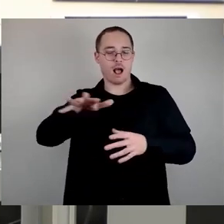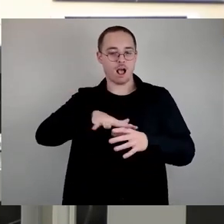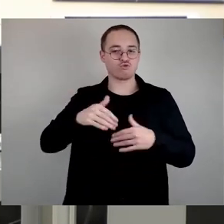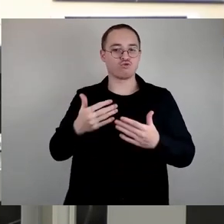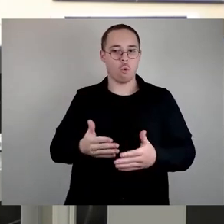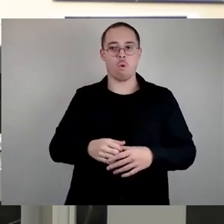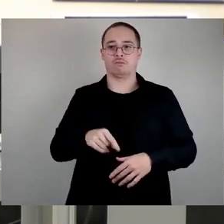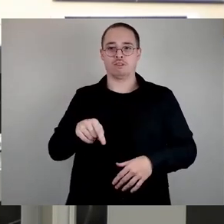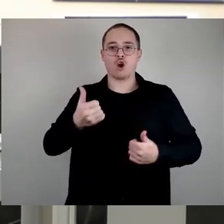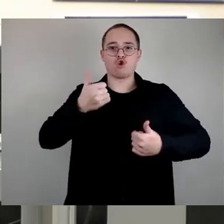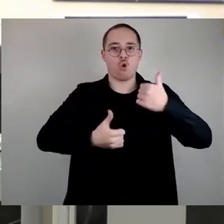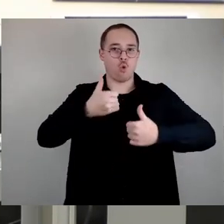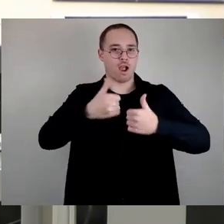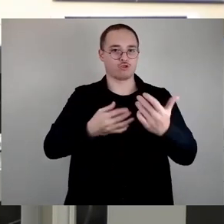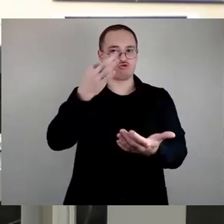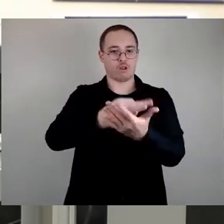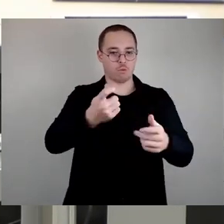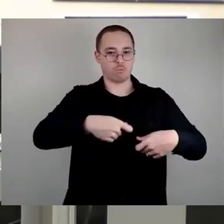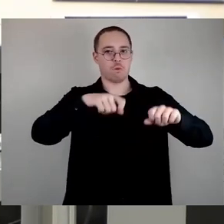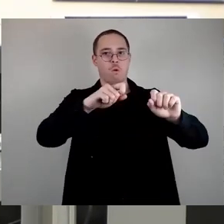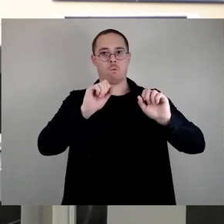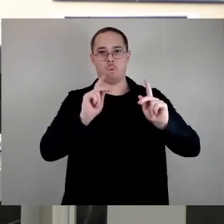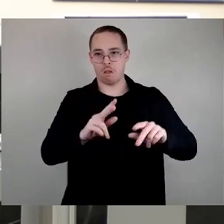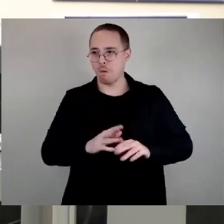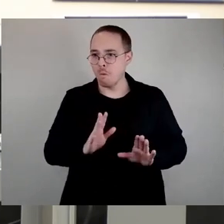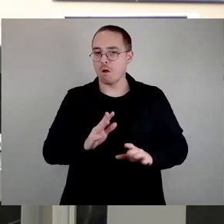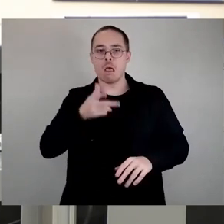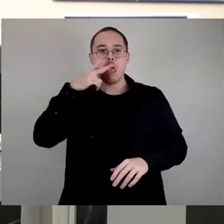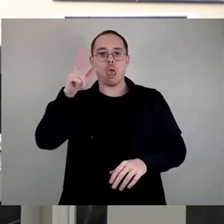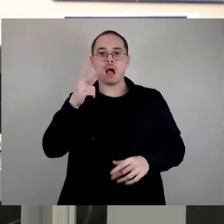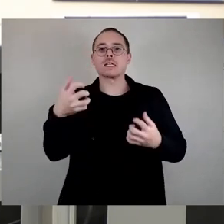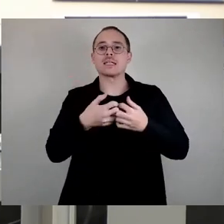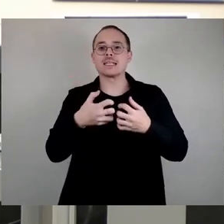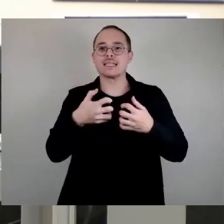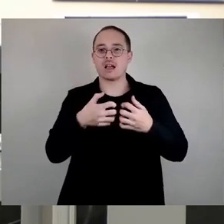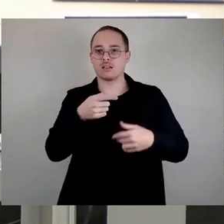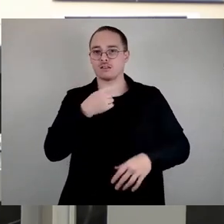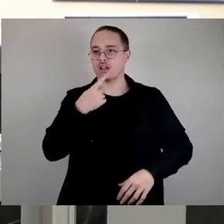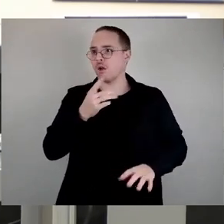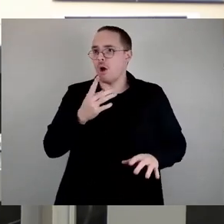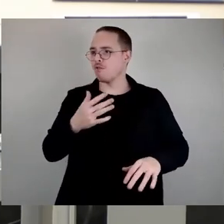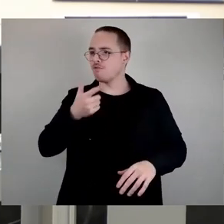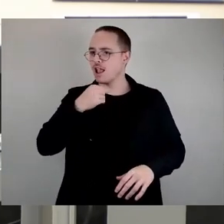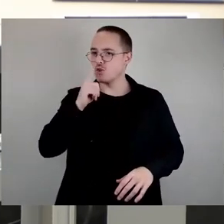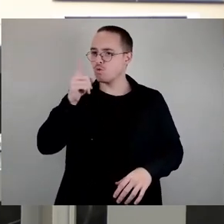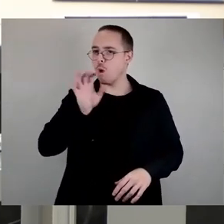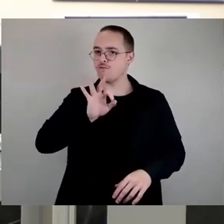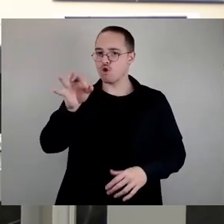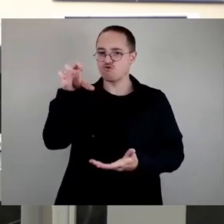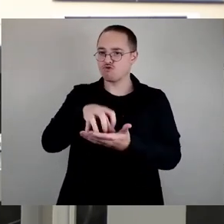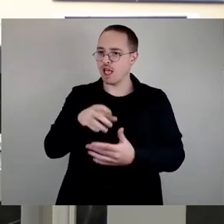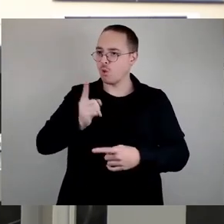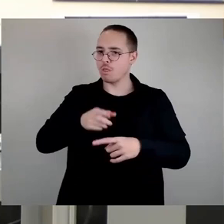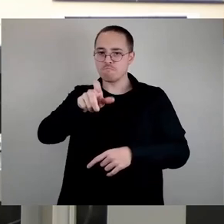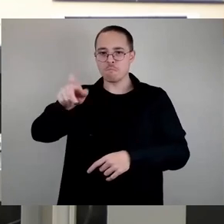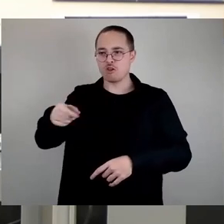hier wird durch den Investor Herr Krieger beteuert, er wolle nur das Beste für die Stadt und ihre Menschen. Er meint damit sicherlich das Geld der Menschen, die zu ihm